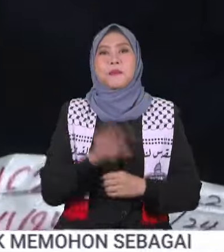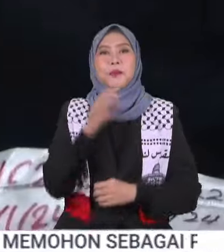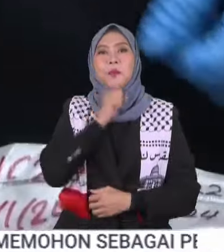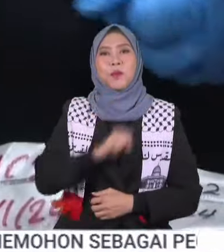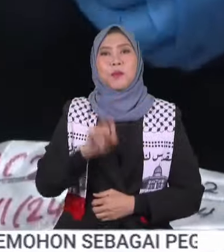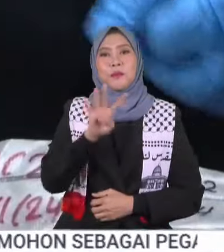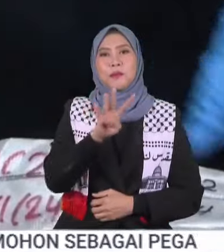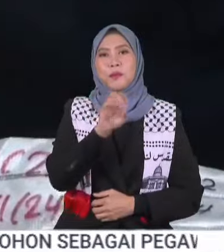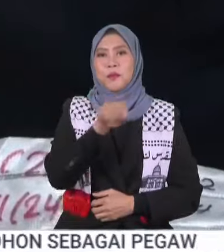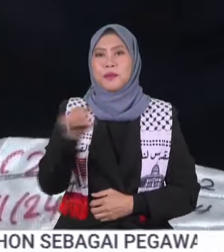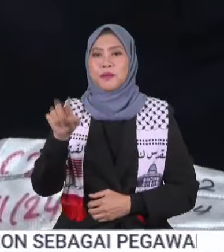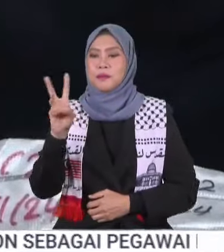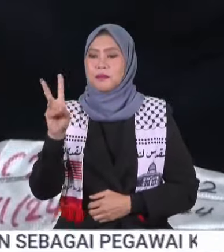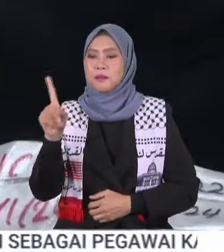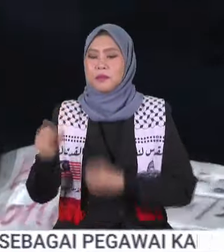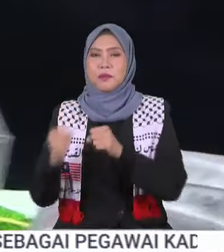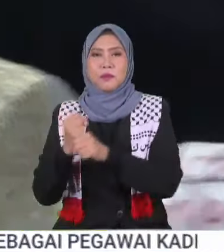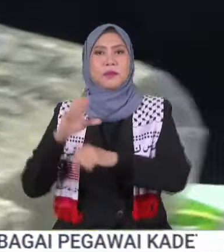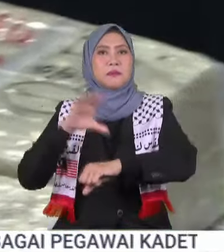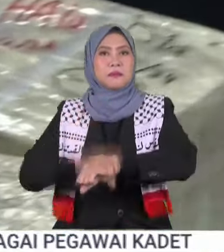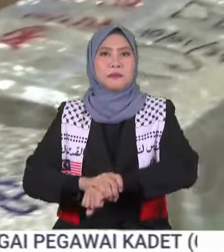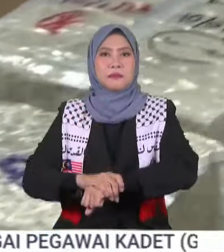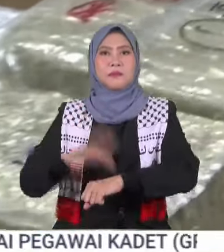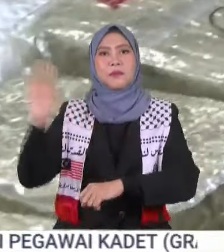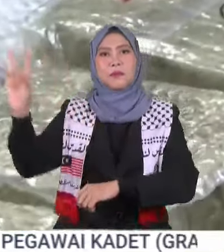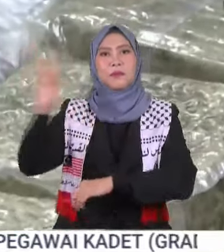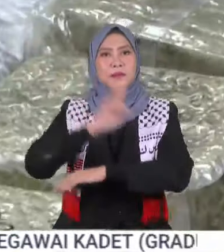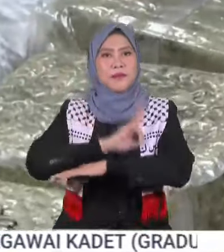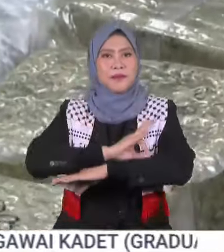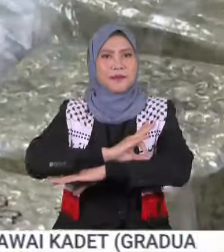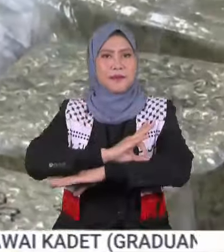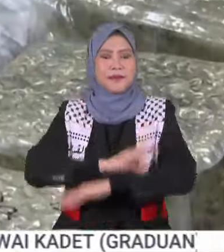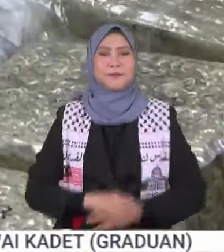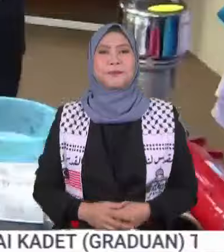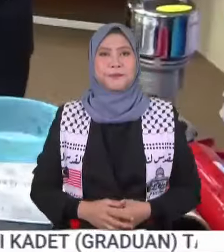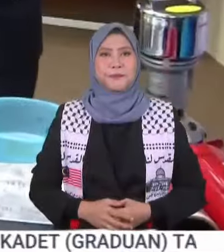40 hingga 61 tahun di reman 7uh hari